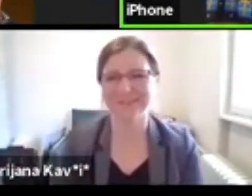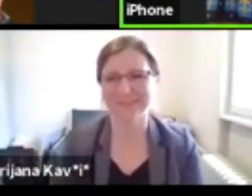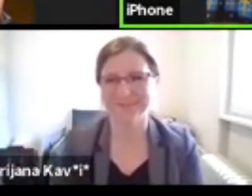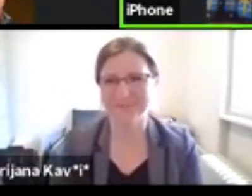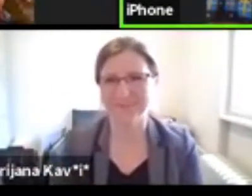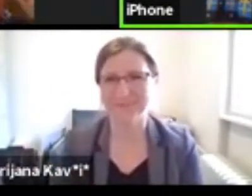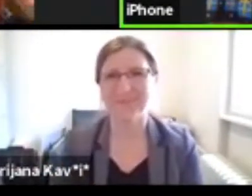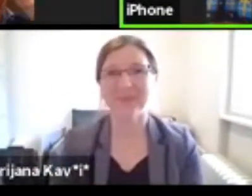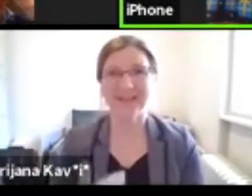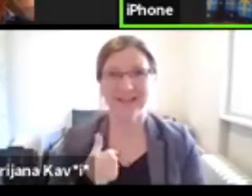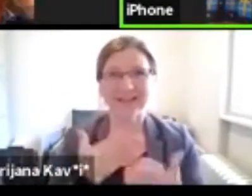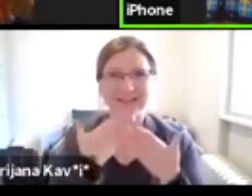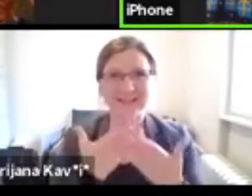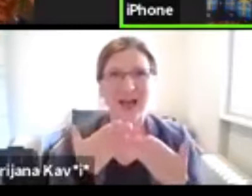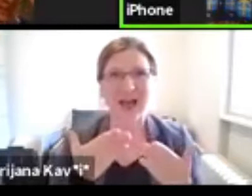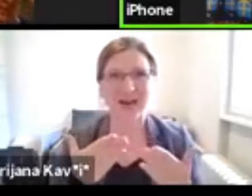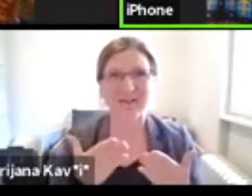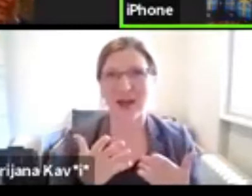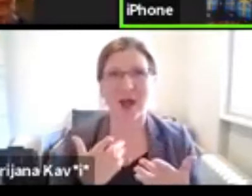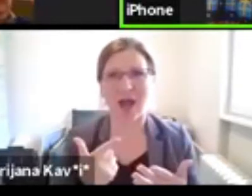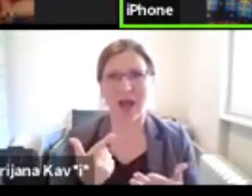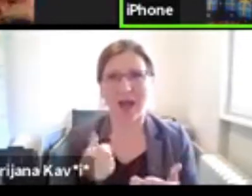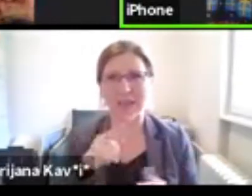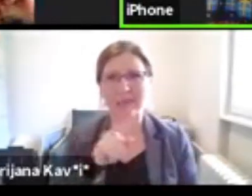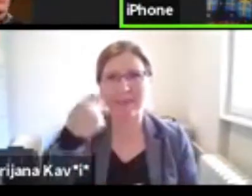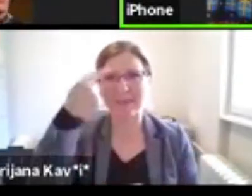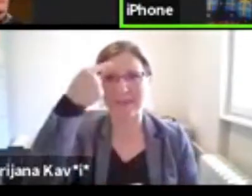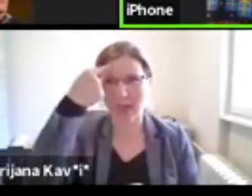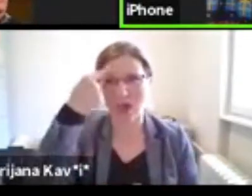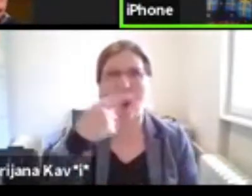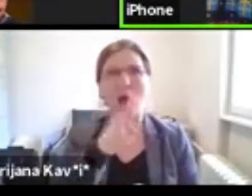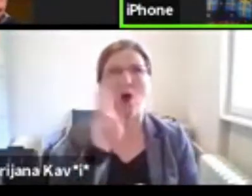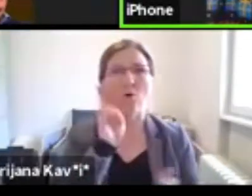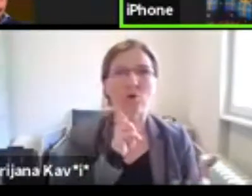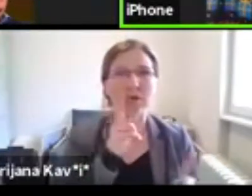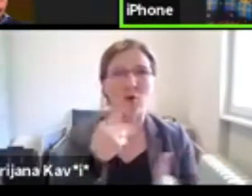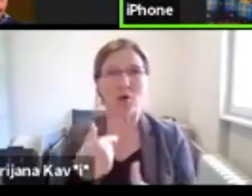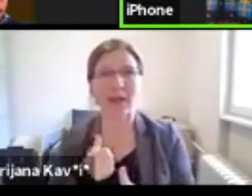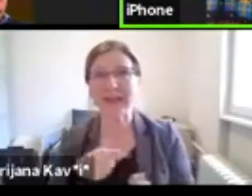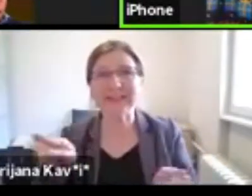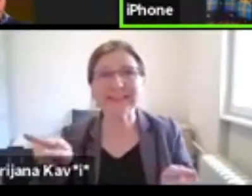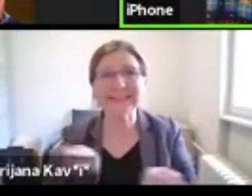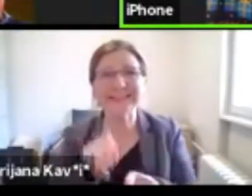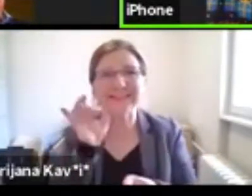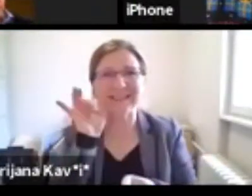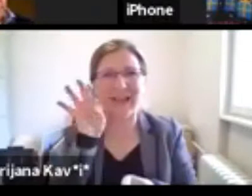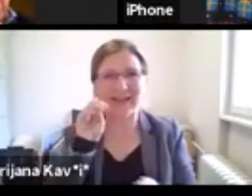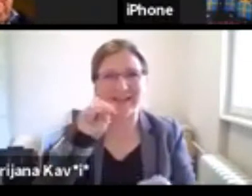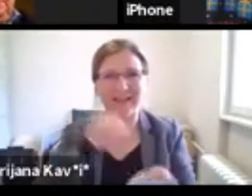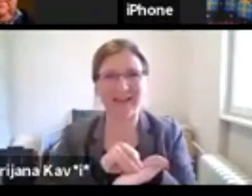Ja se zahvaljujem, zapravo nisam znao, nisam obraćao pažnju da Uriho i ja imamo isti dan. Tako da...